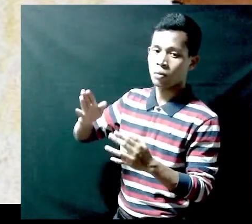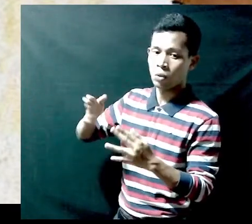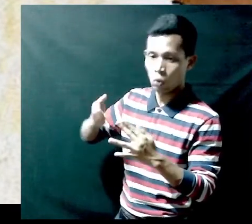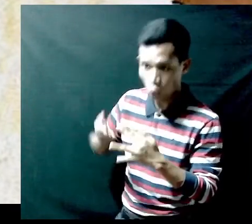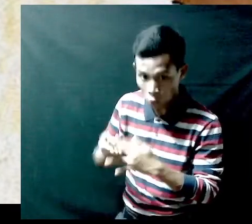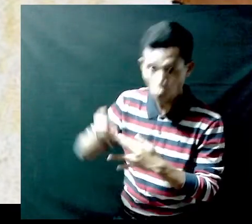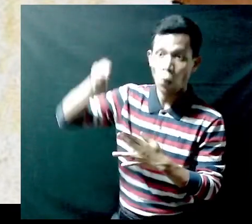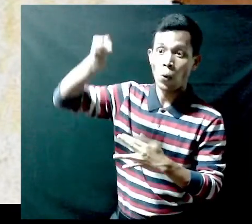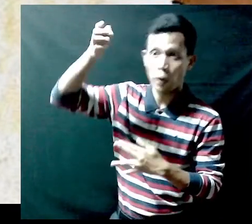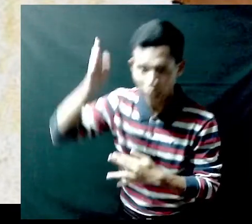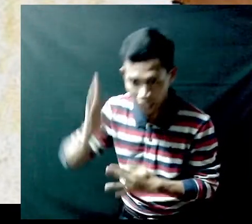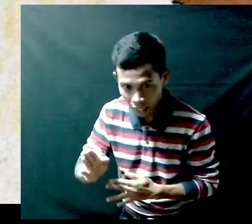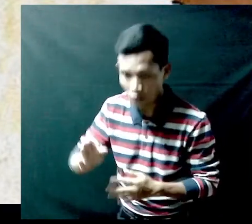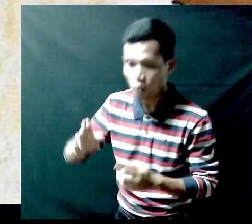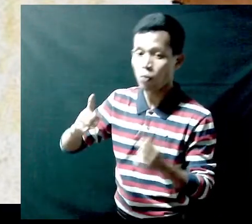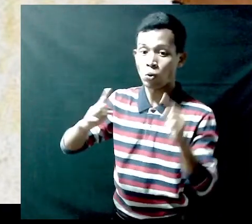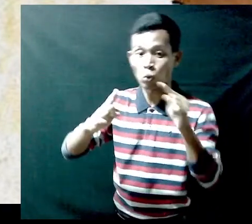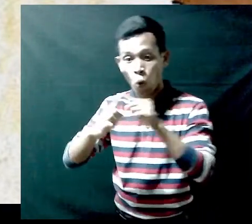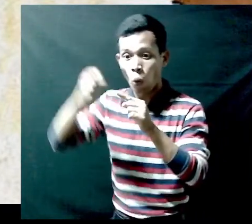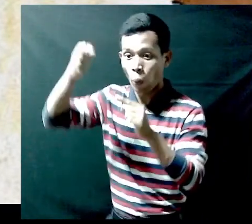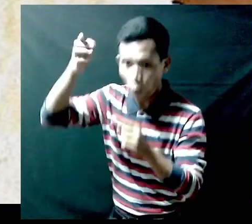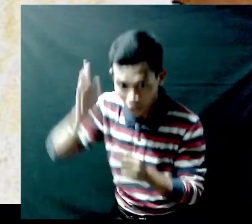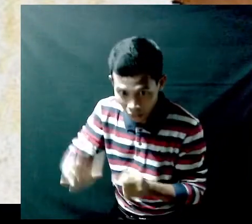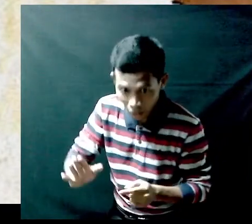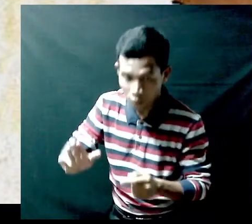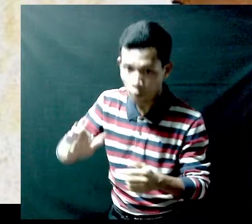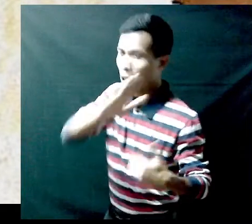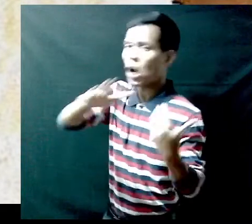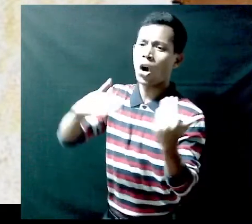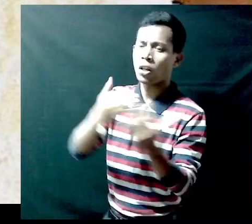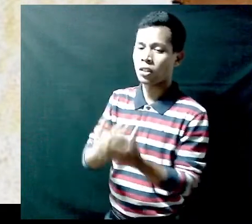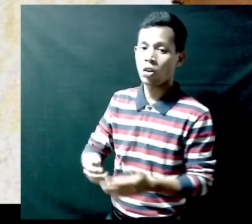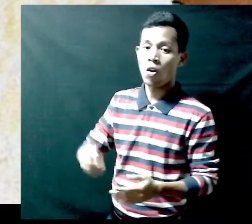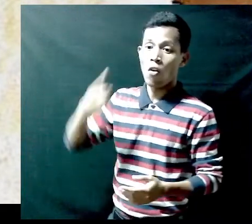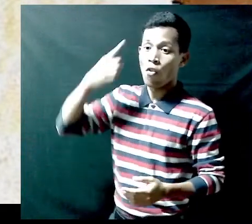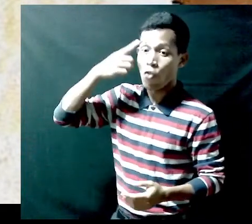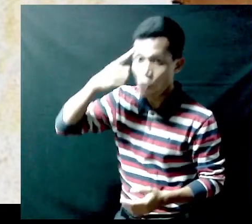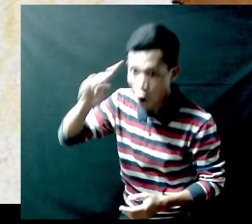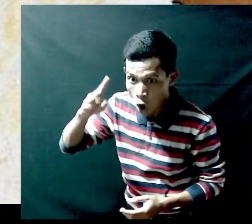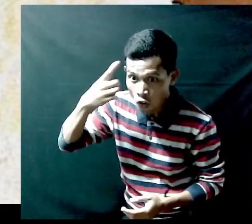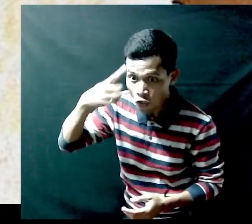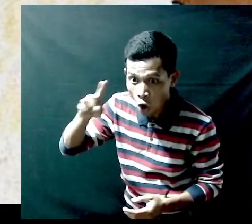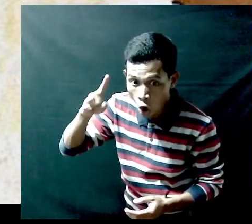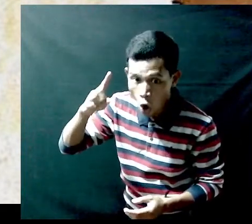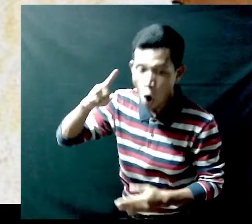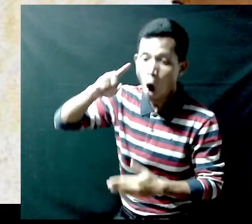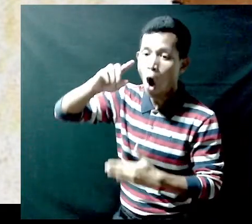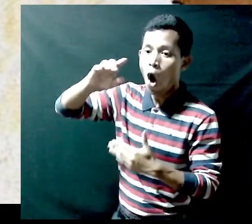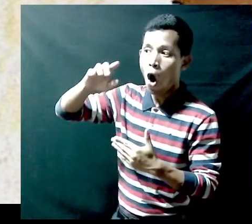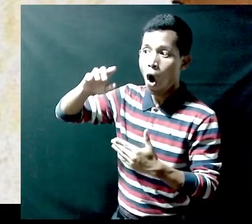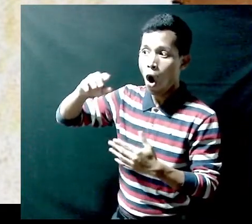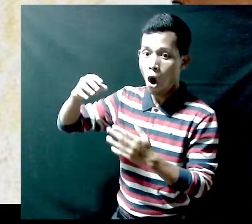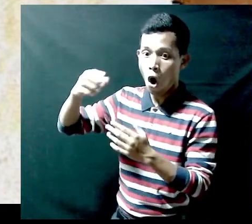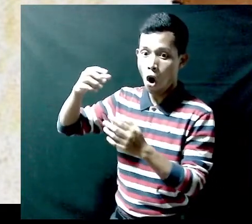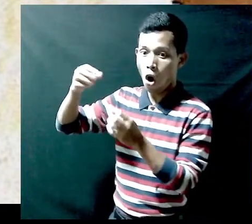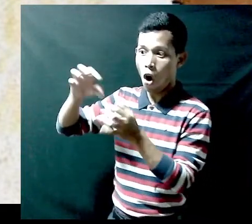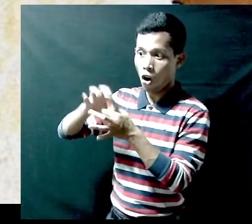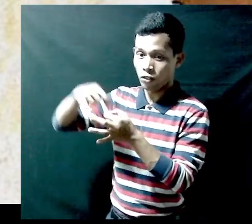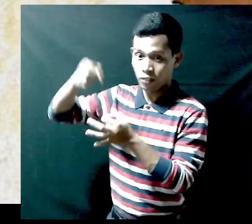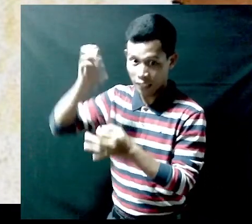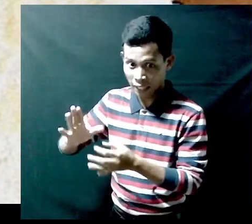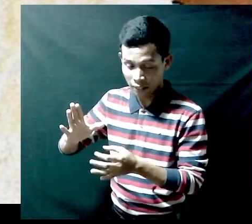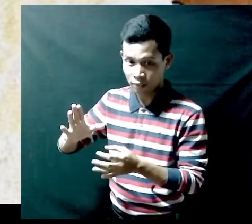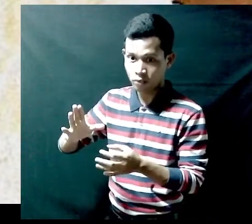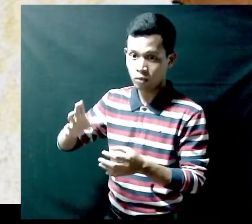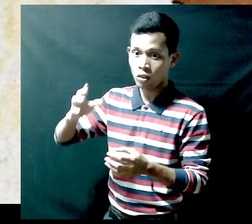glory forever. Amen. Ano po ang word? Ano? For of Him, through